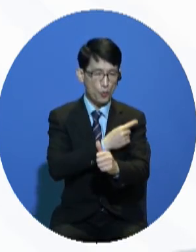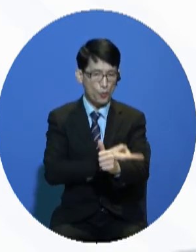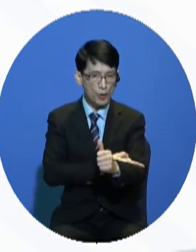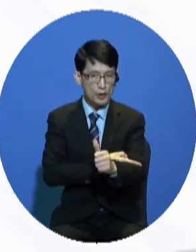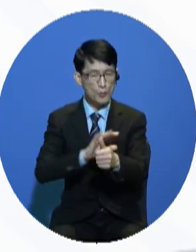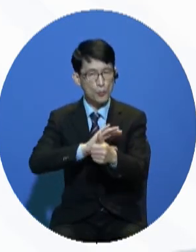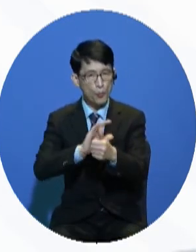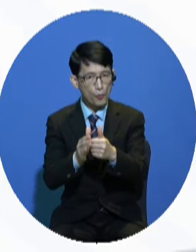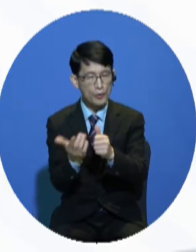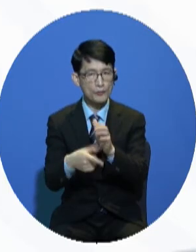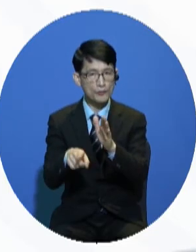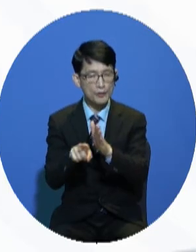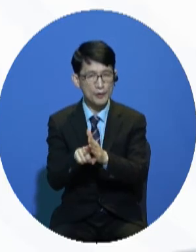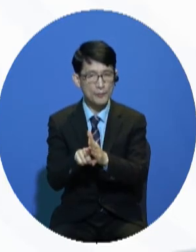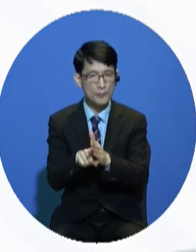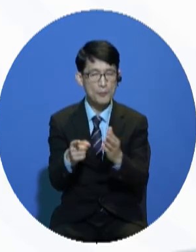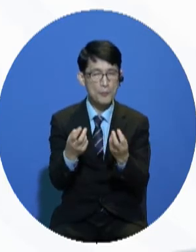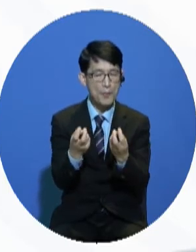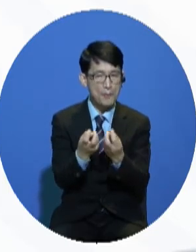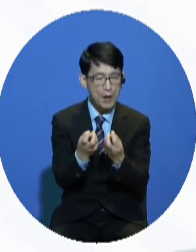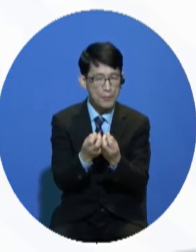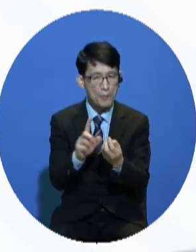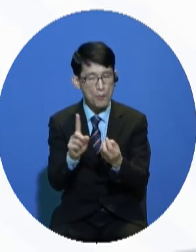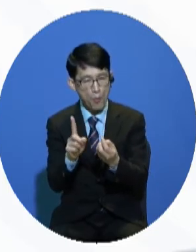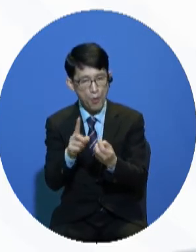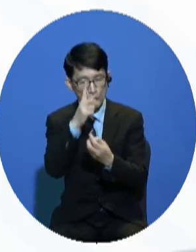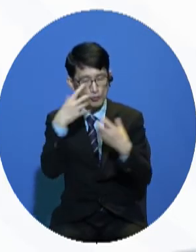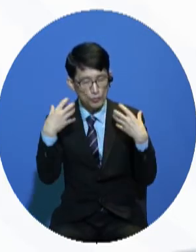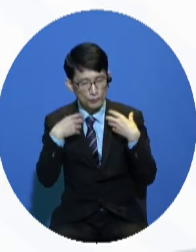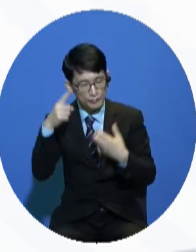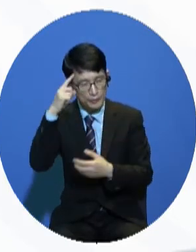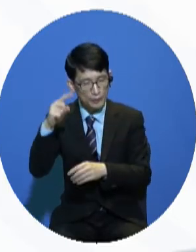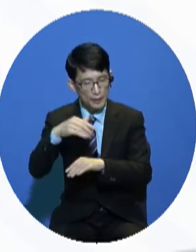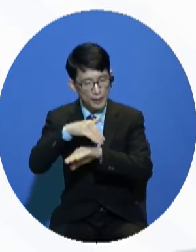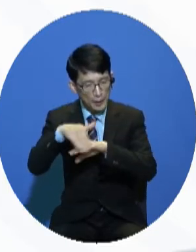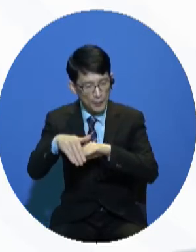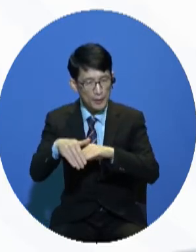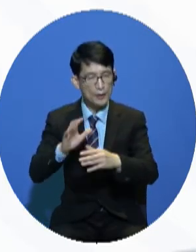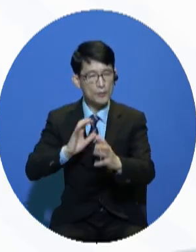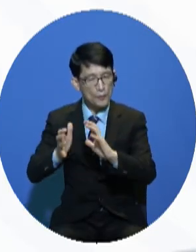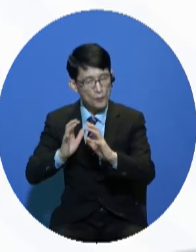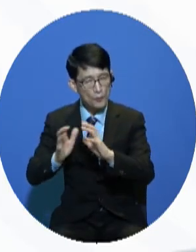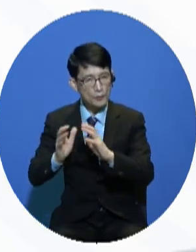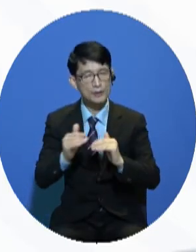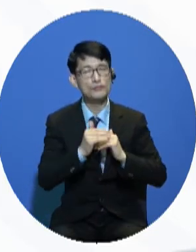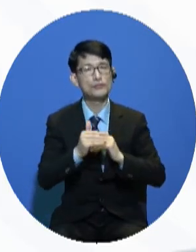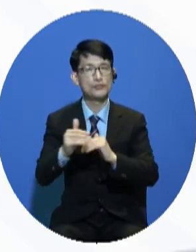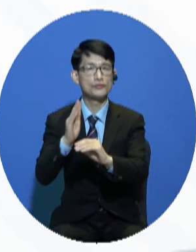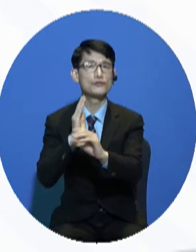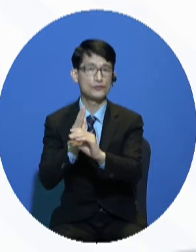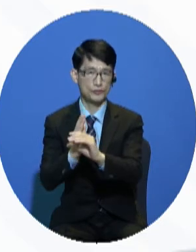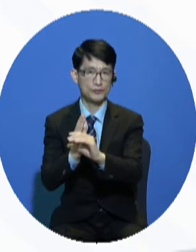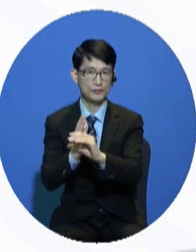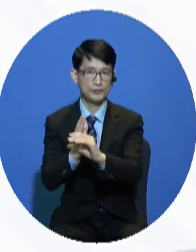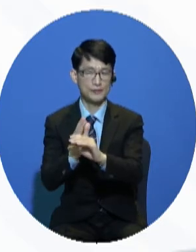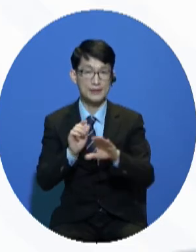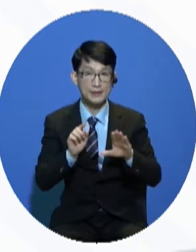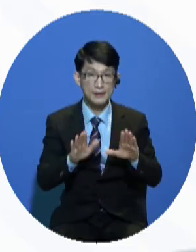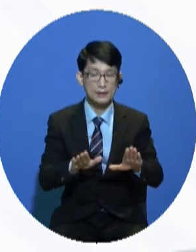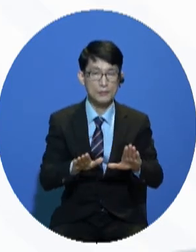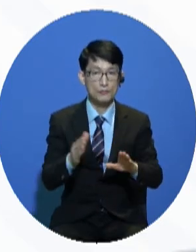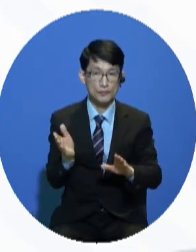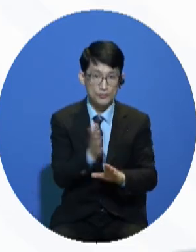보장법을 국회에 제출하기 위한 본격적인 논의도 진행이 되고 있습니다. 이런